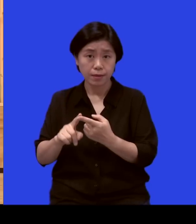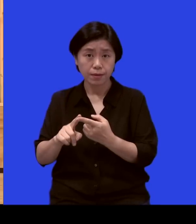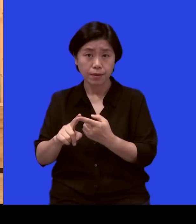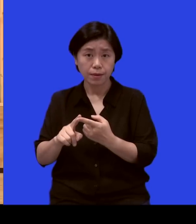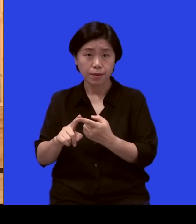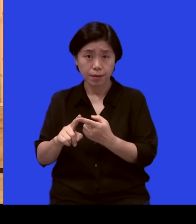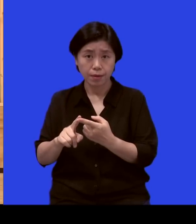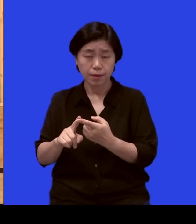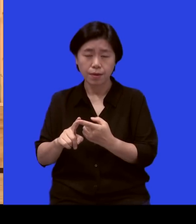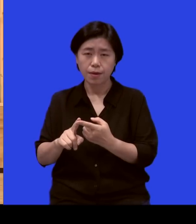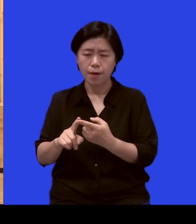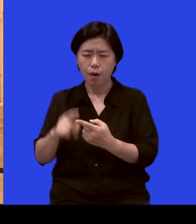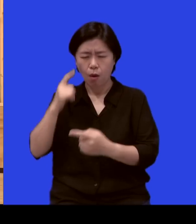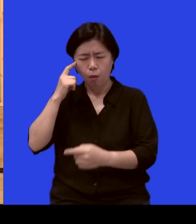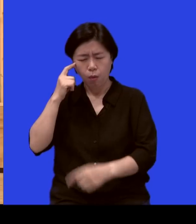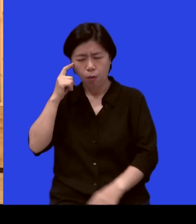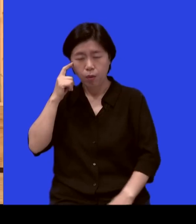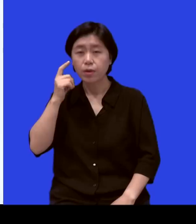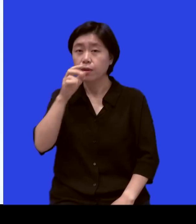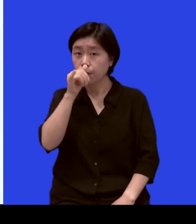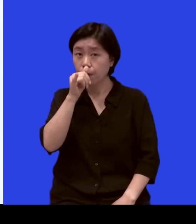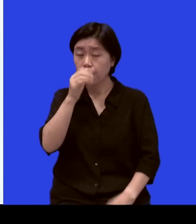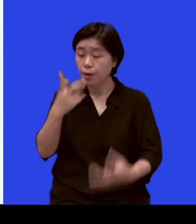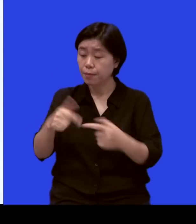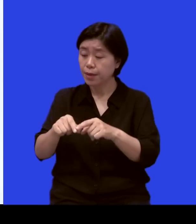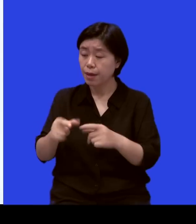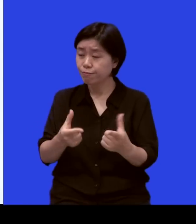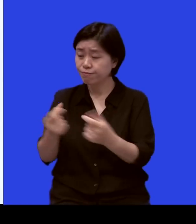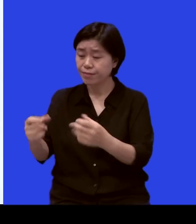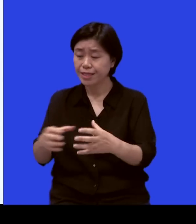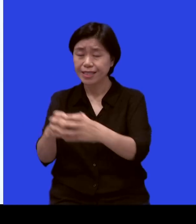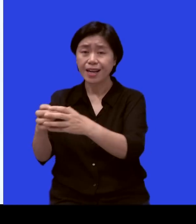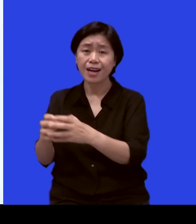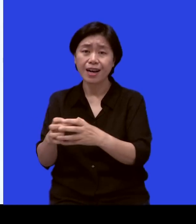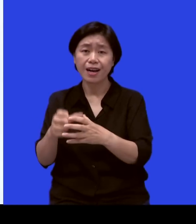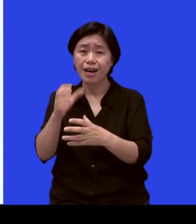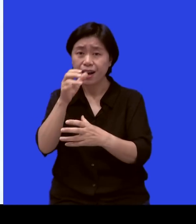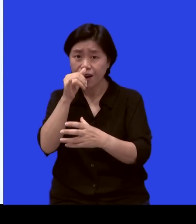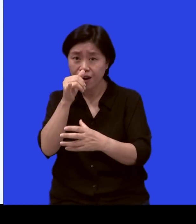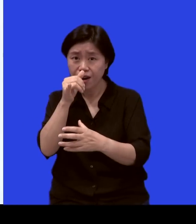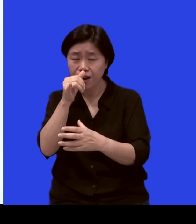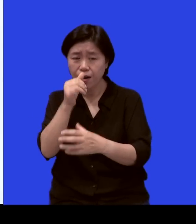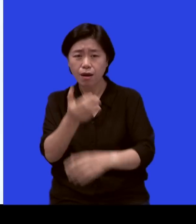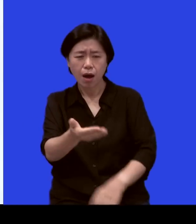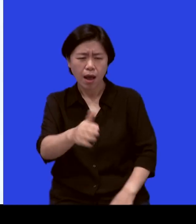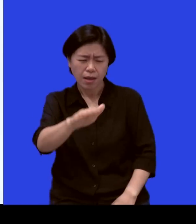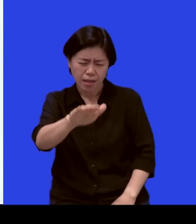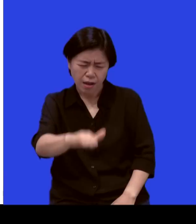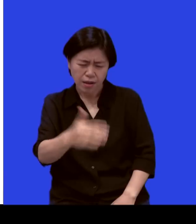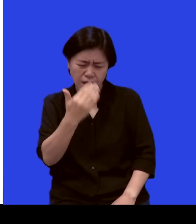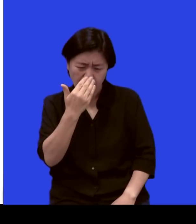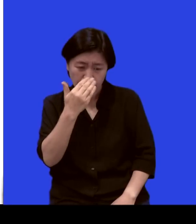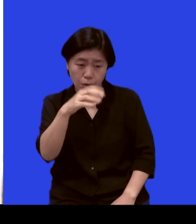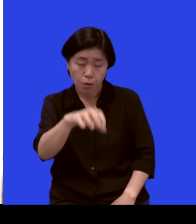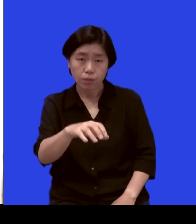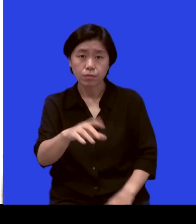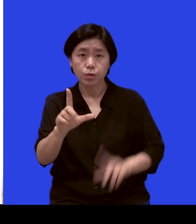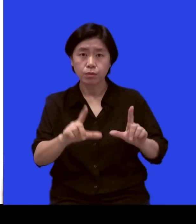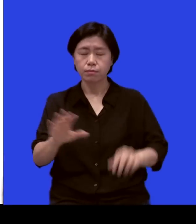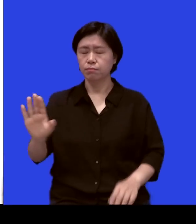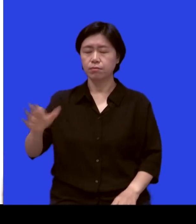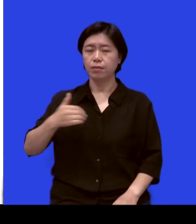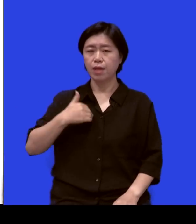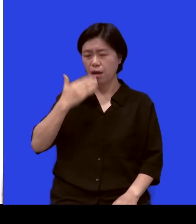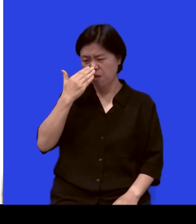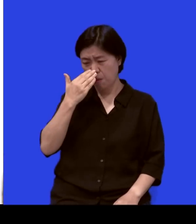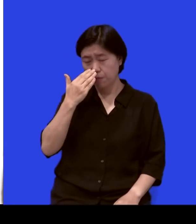함께 생활하시면서 공동체를 이루셔서 정말 낮은 곳에 임하시는 목사님 오늘 뵌 것 같아요. 아니 낮은 곳에 임하는 건 내가 아니라